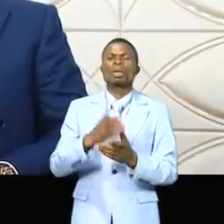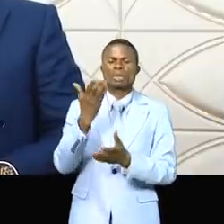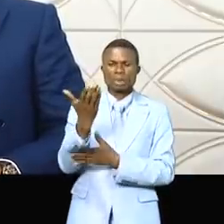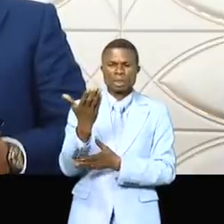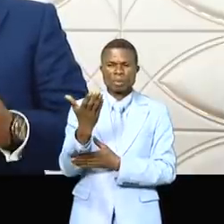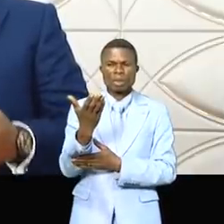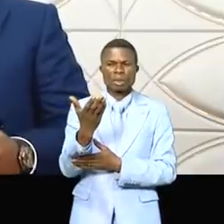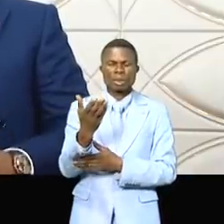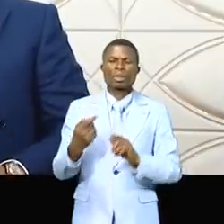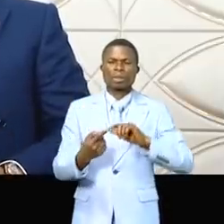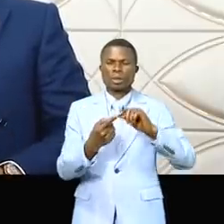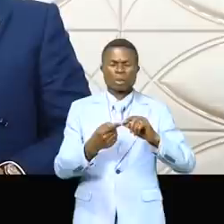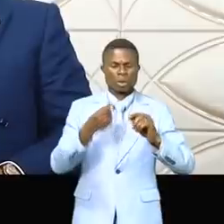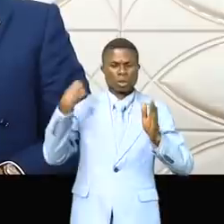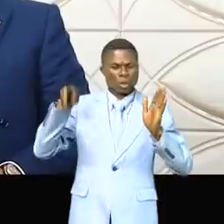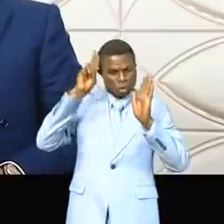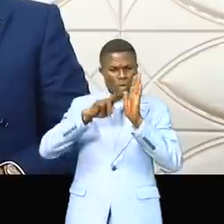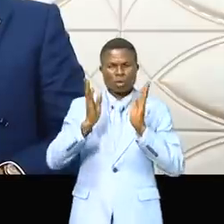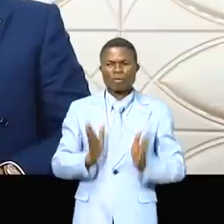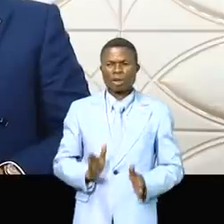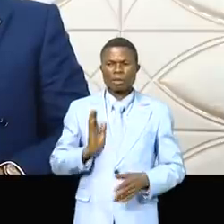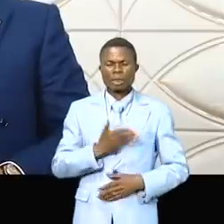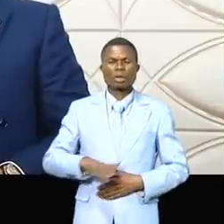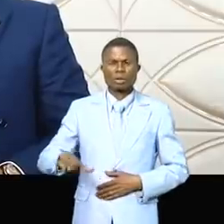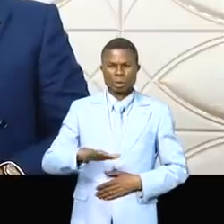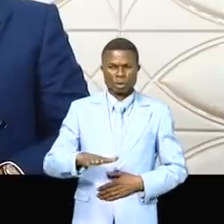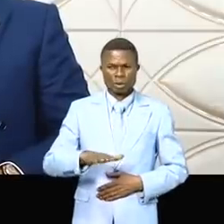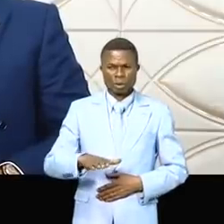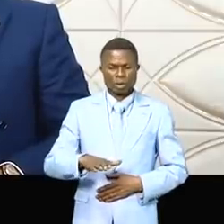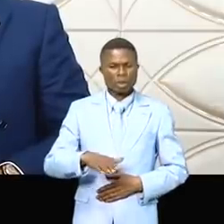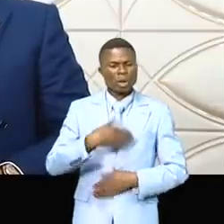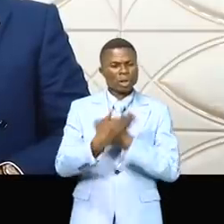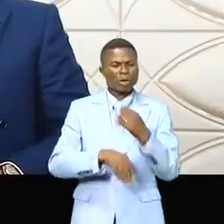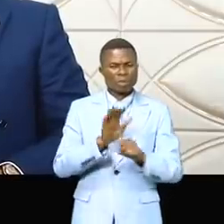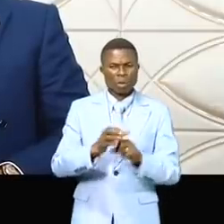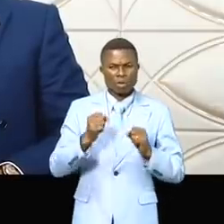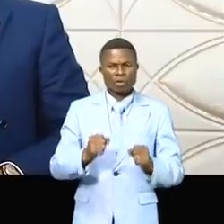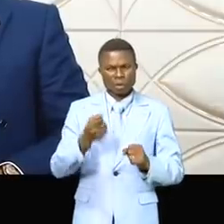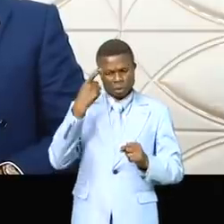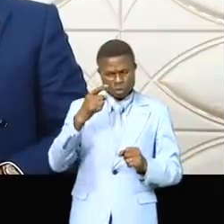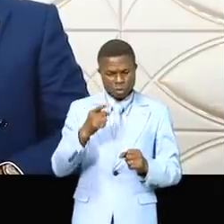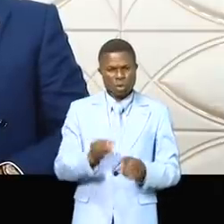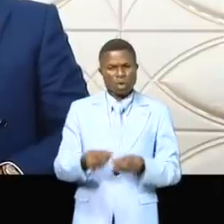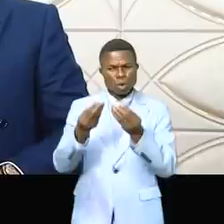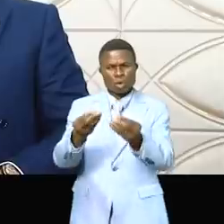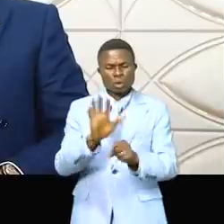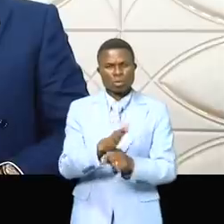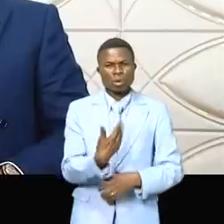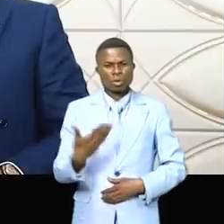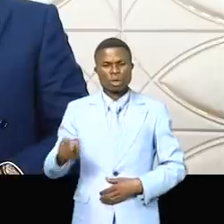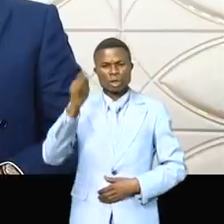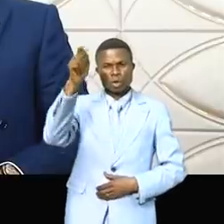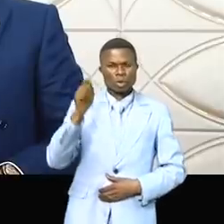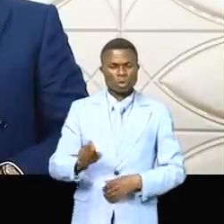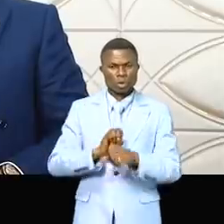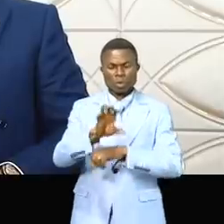particulièrement au gouvernement de la République de ne ménager aucun effort pour assurer la logistique nécessaire aux forces armées